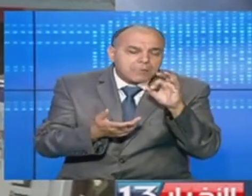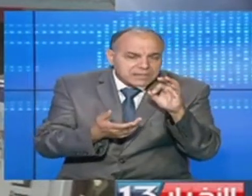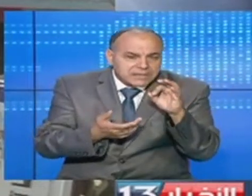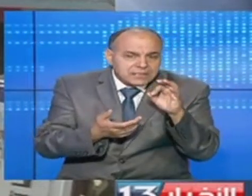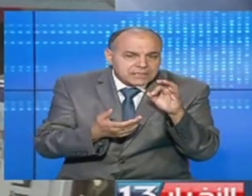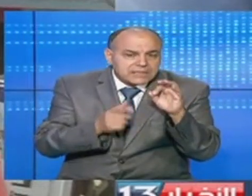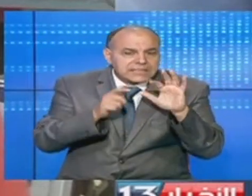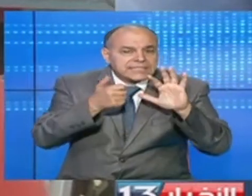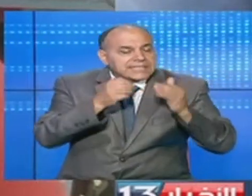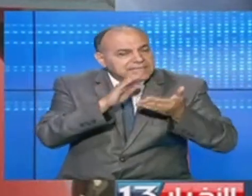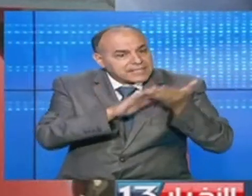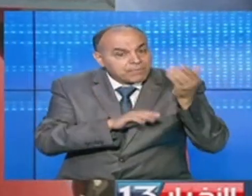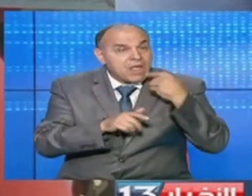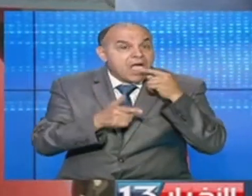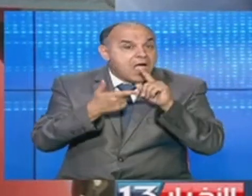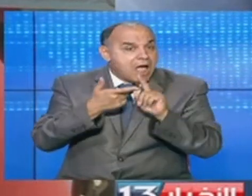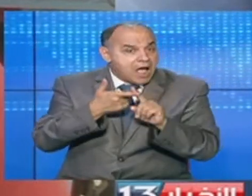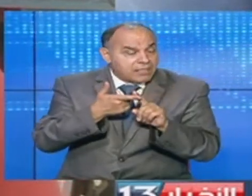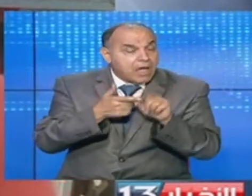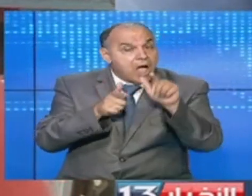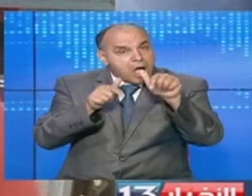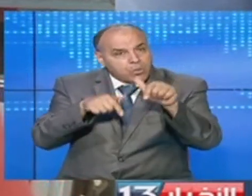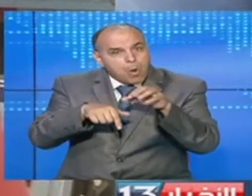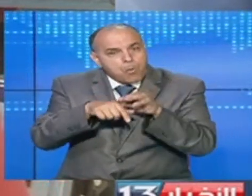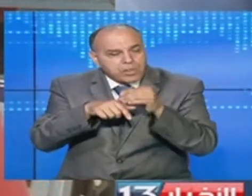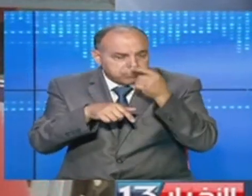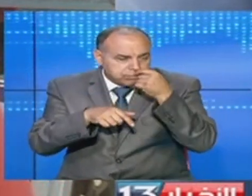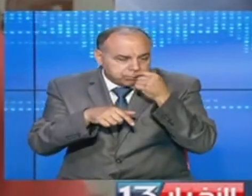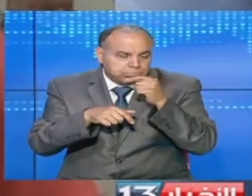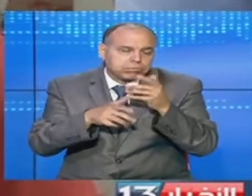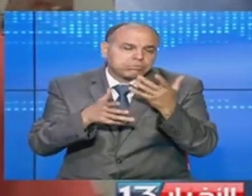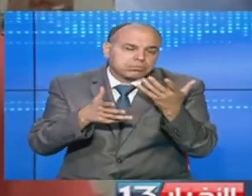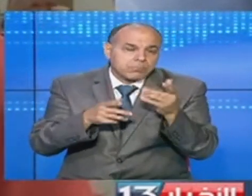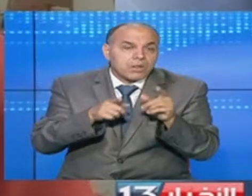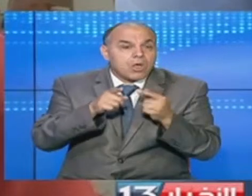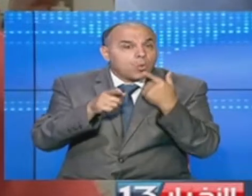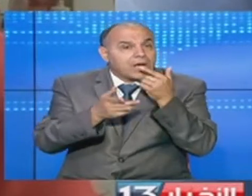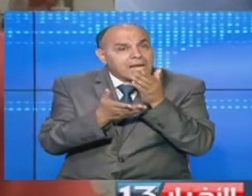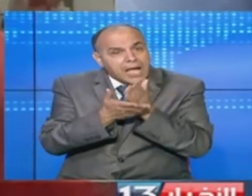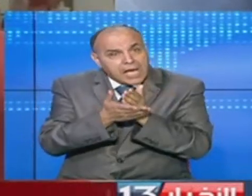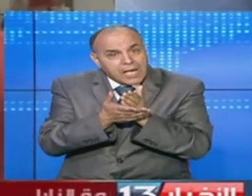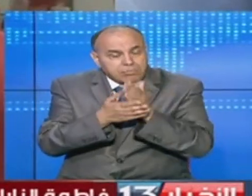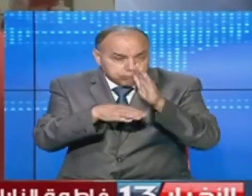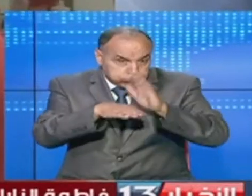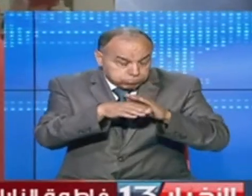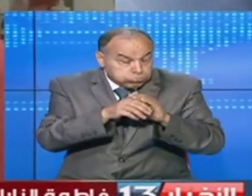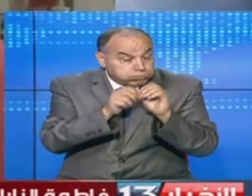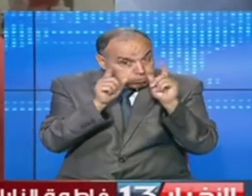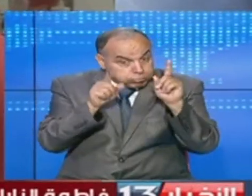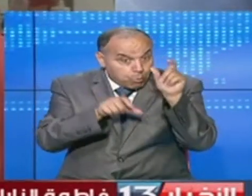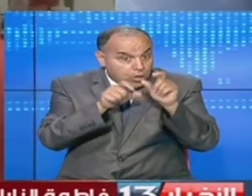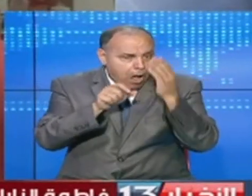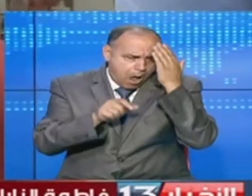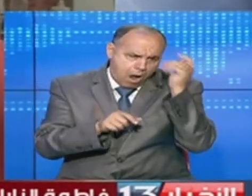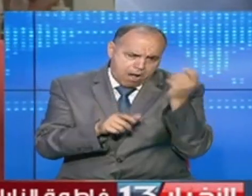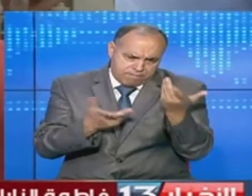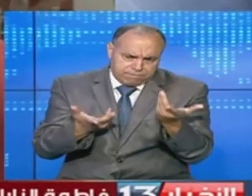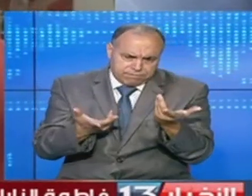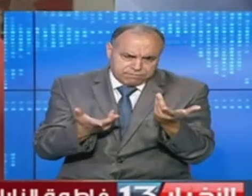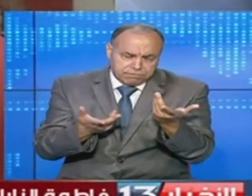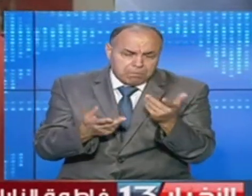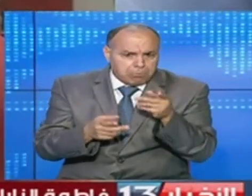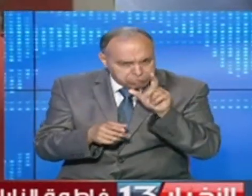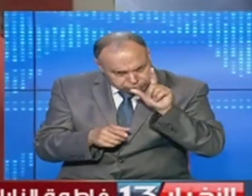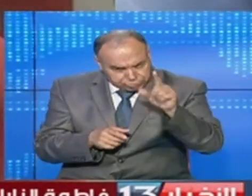الى ستين عام اه واللي عندهم امراض مزمنه خاصه وقيل الحقيقه درجه وعي كبيره من قبل المواطنين وكل القوى